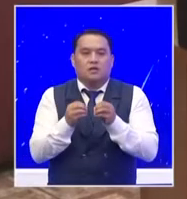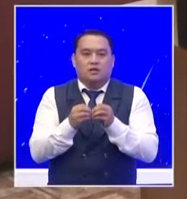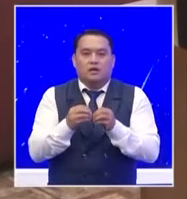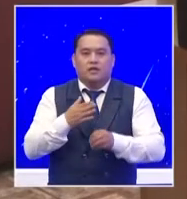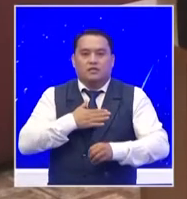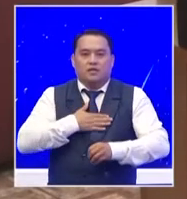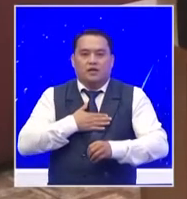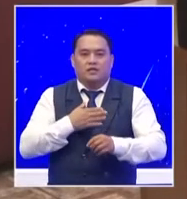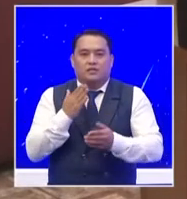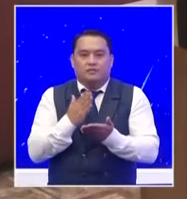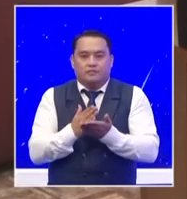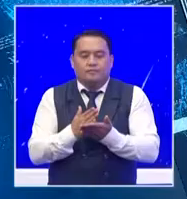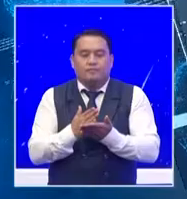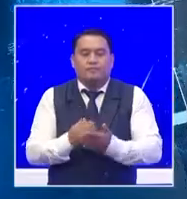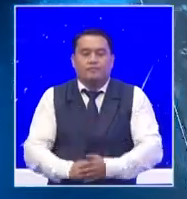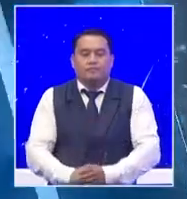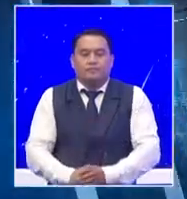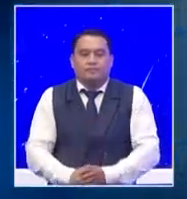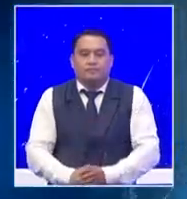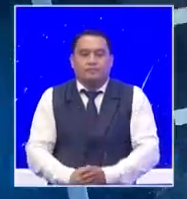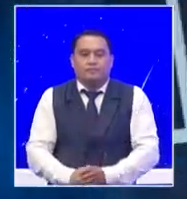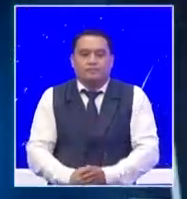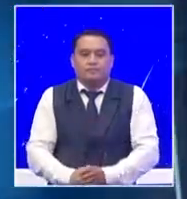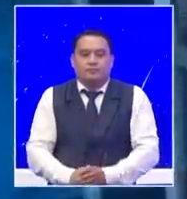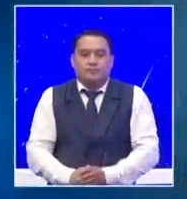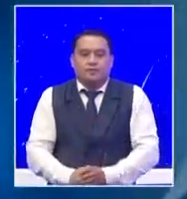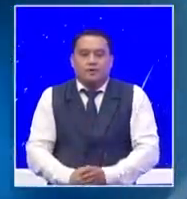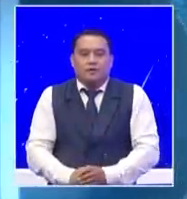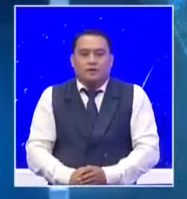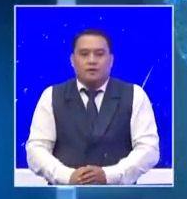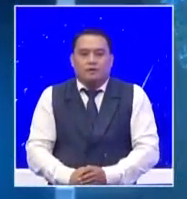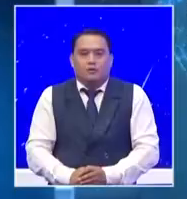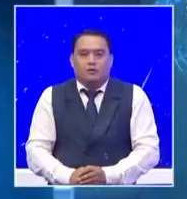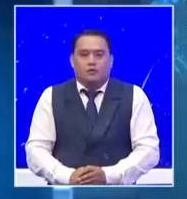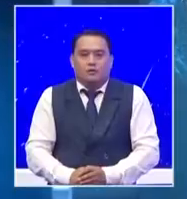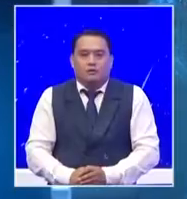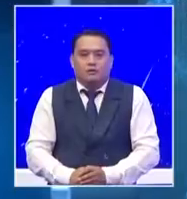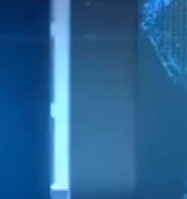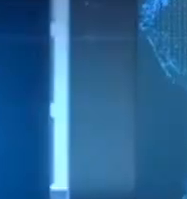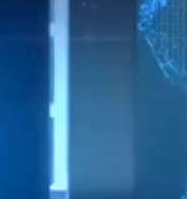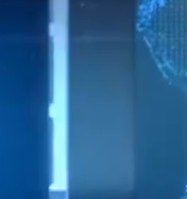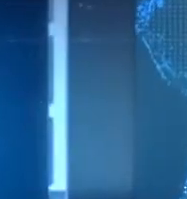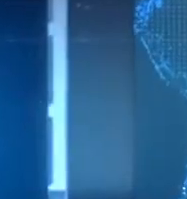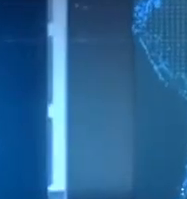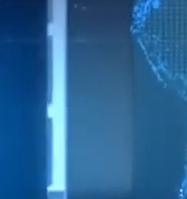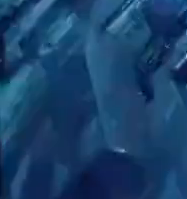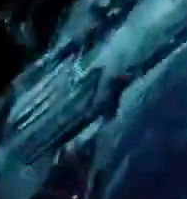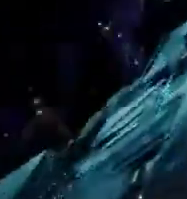самых необычных социальных идей. Айнур Мейрханова, Абылай Коттыкпай, телеканал ЖТСУ, Талдыкурган.